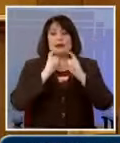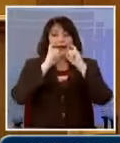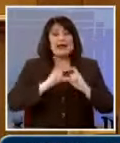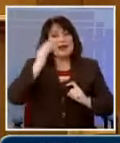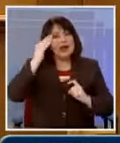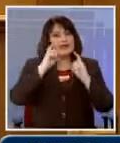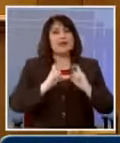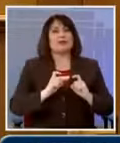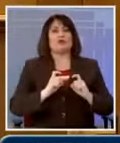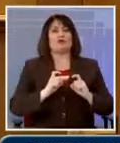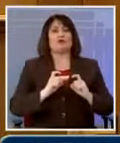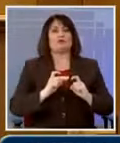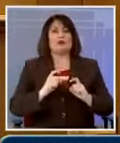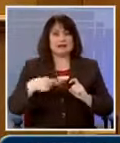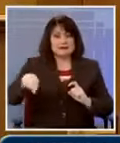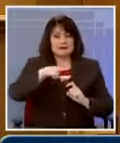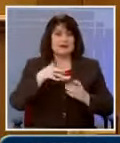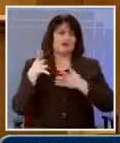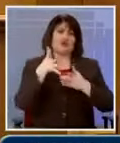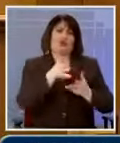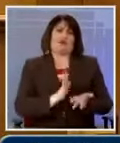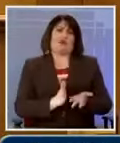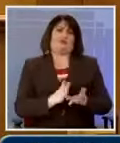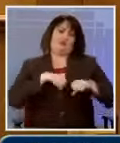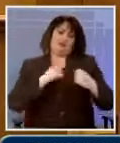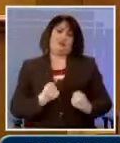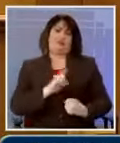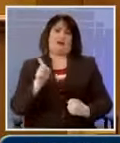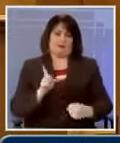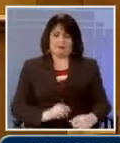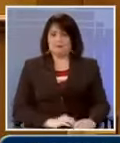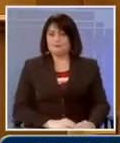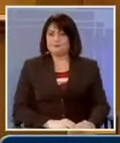καθήκον, να μην τους διαψεύσουμε, να μην τους απογοητεύσουμε.